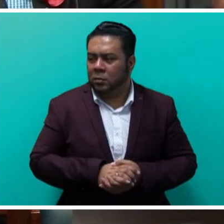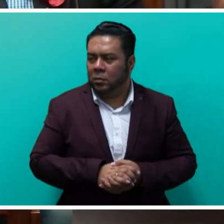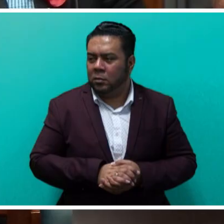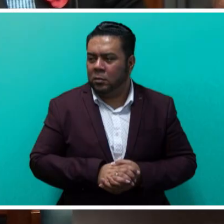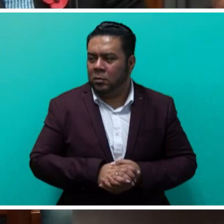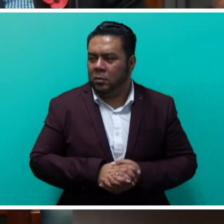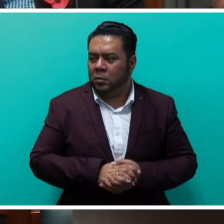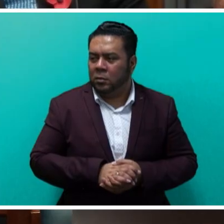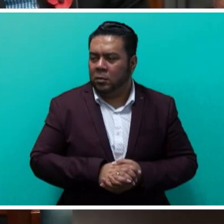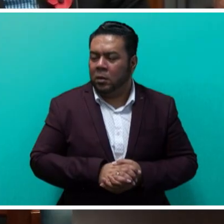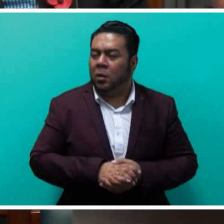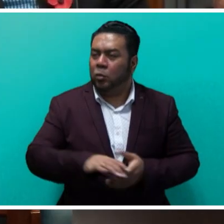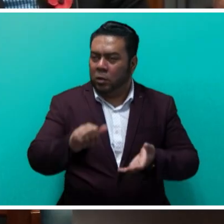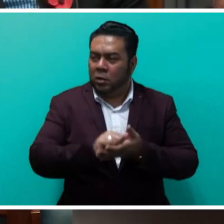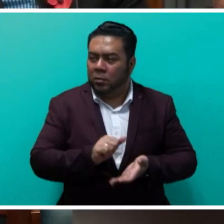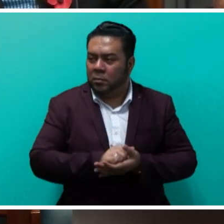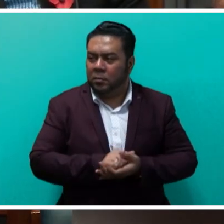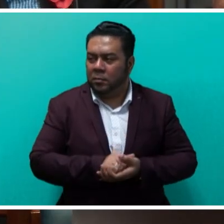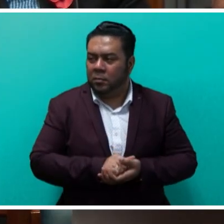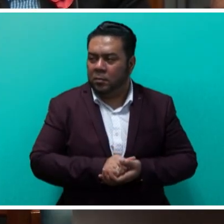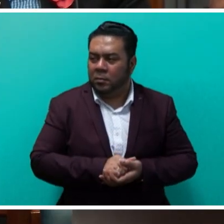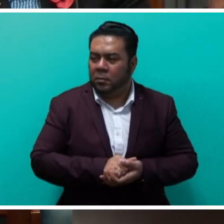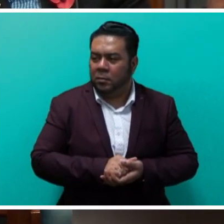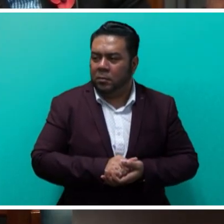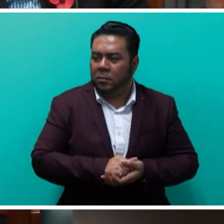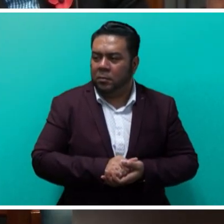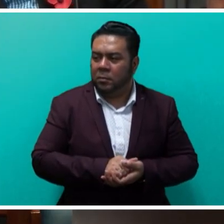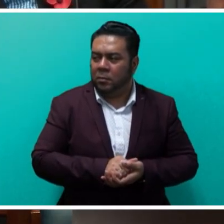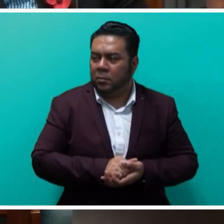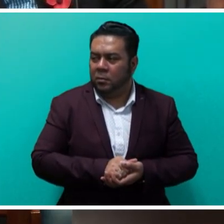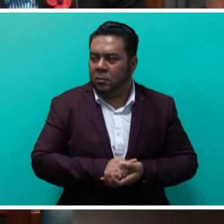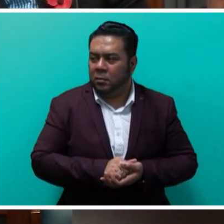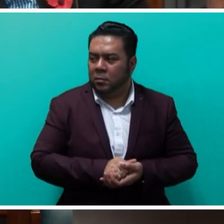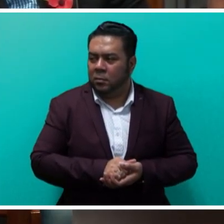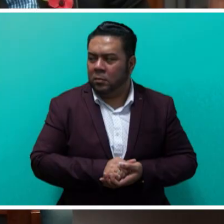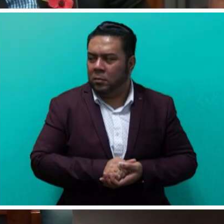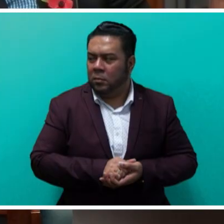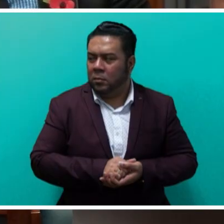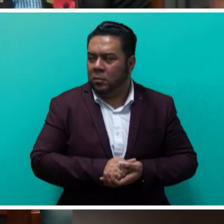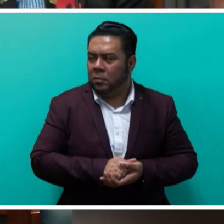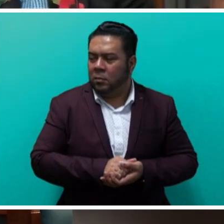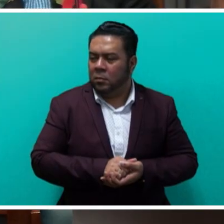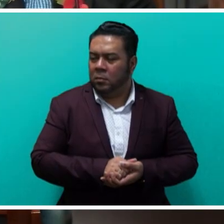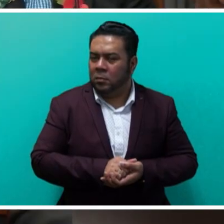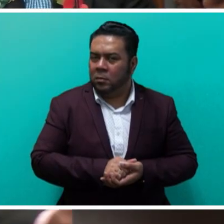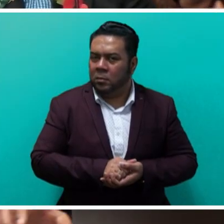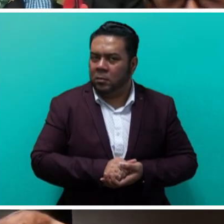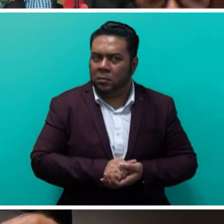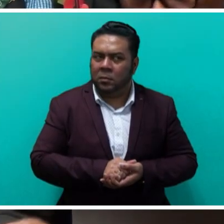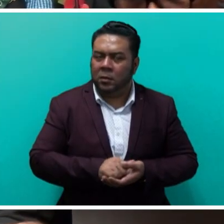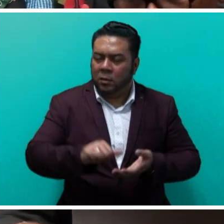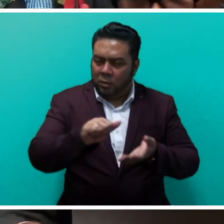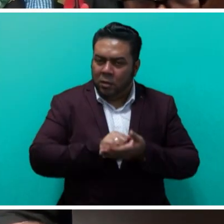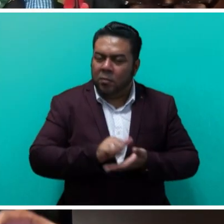Ena kena maroroi vaka i vola, na vei tukutuku ongo, e vaka angata ki saranga kina, na